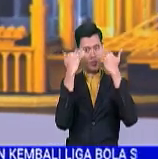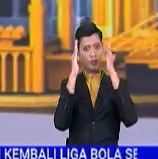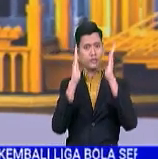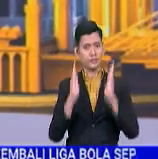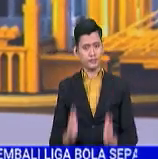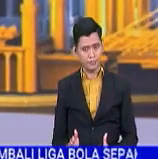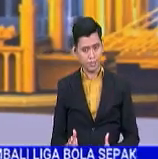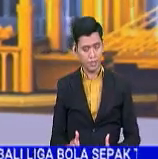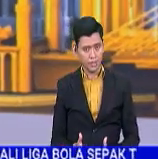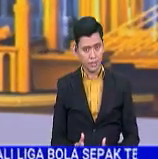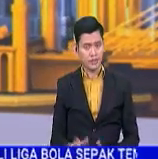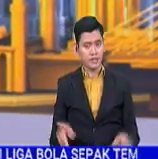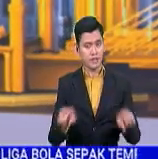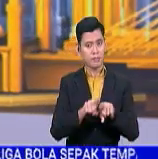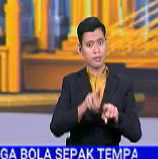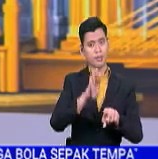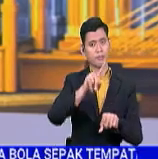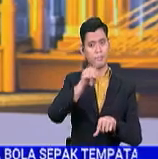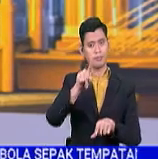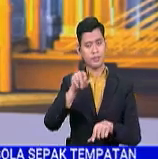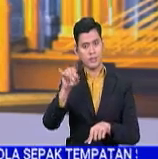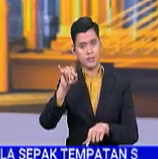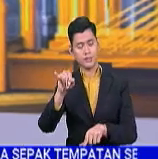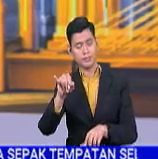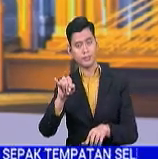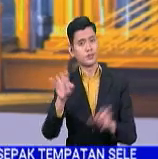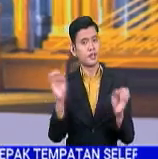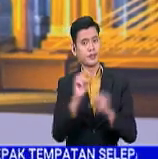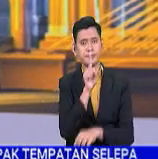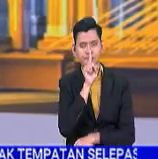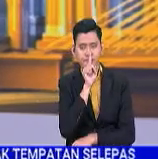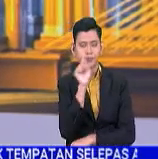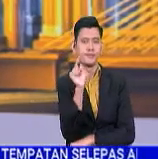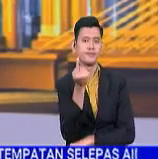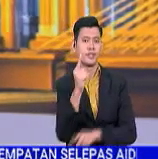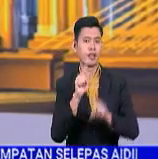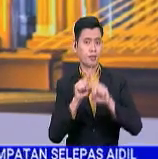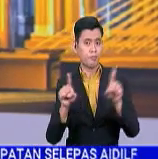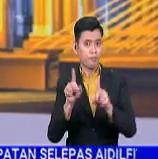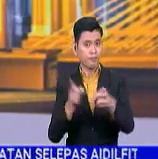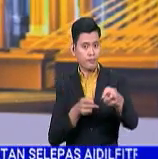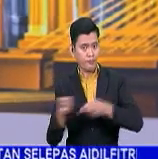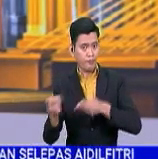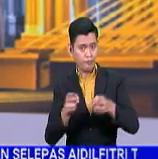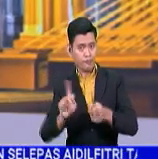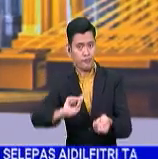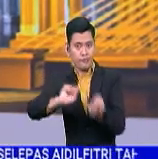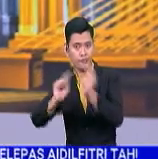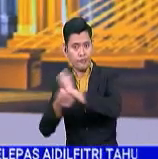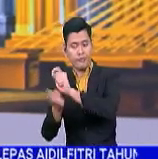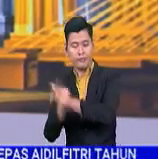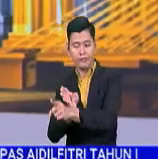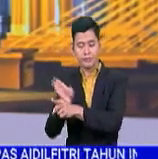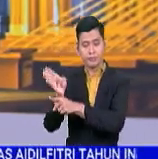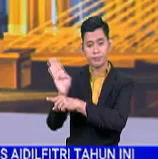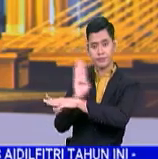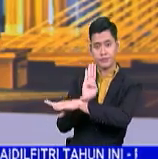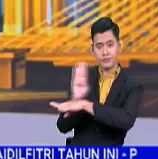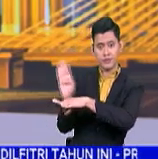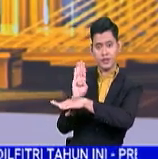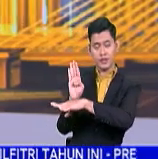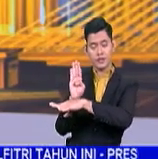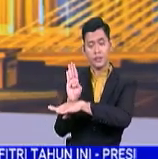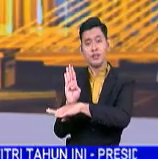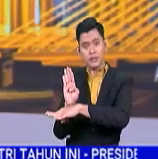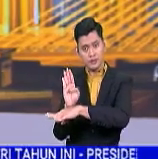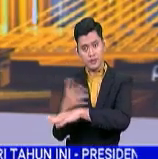Tidak terkecuali Muhammad Bazli Jamaluddin. Tidak berdiam diri, beliau mengambil inisiatif beralih ke bidang perniagaan. Wartawan